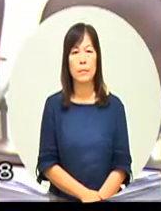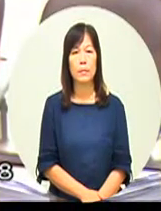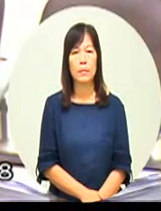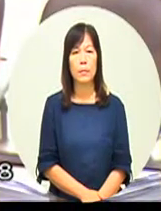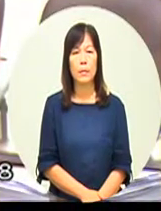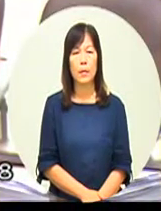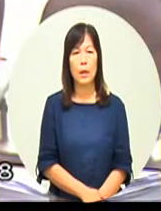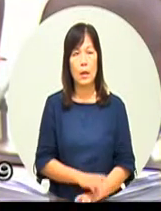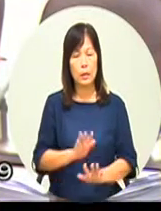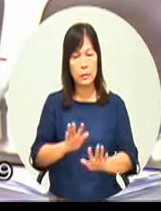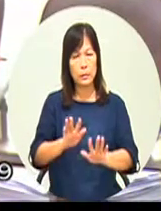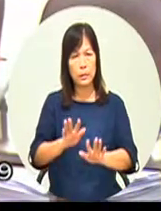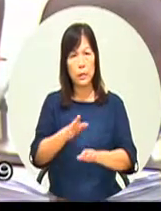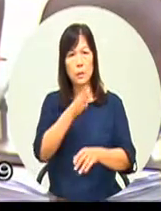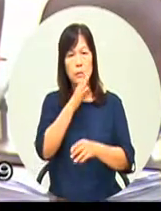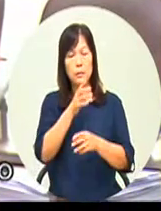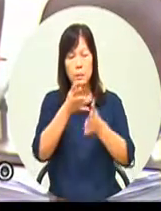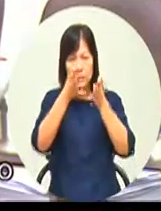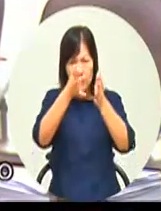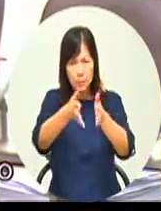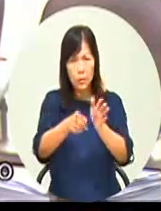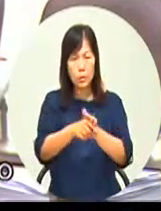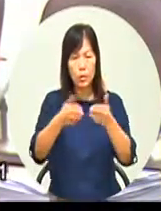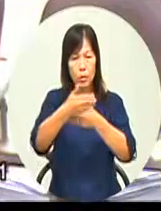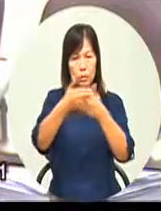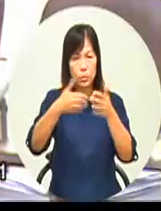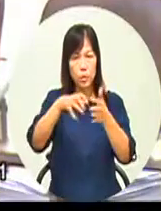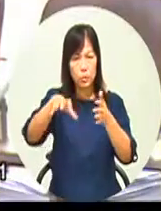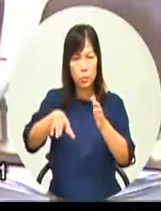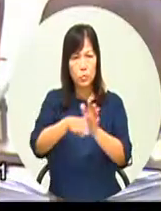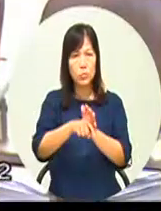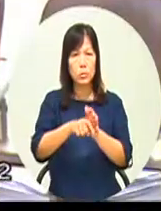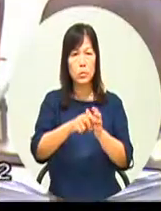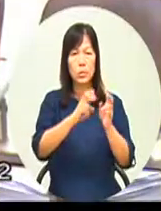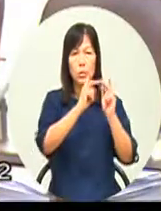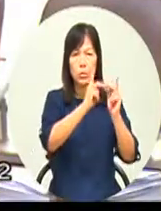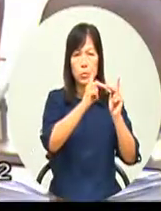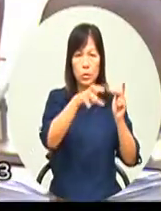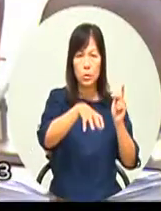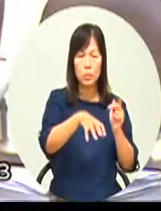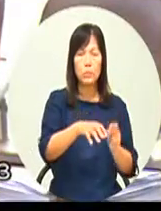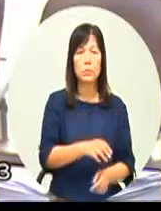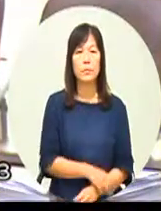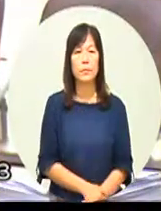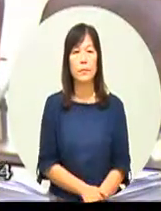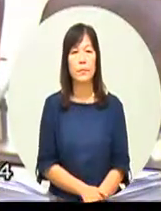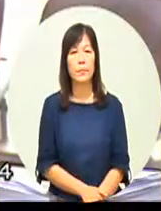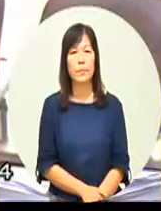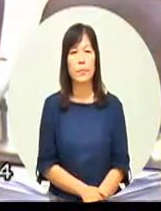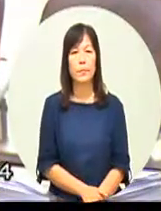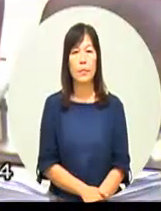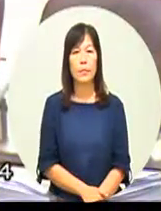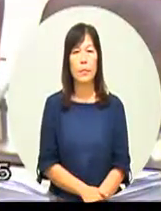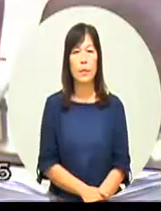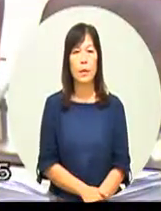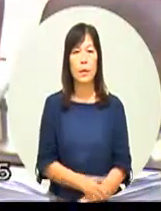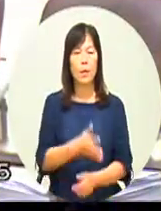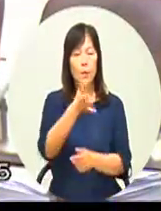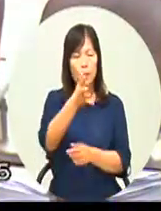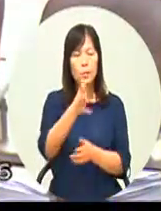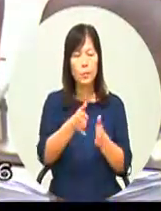今天是针对交通局跟捷运局来做个咨